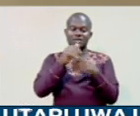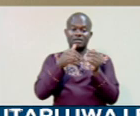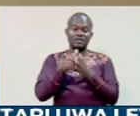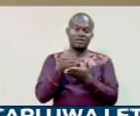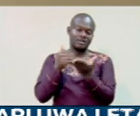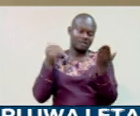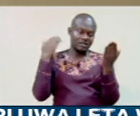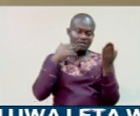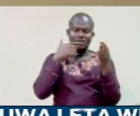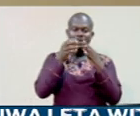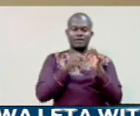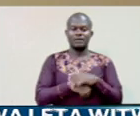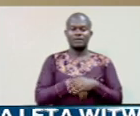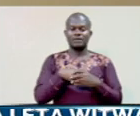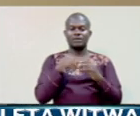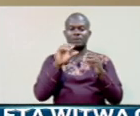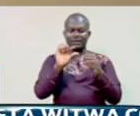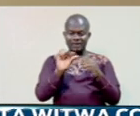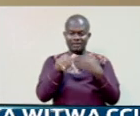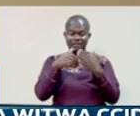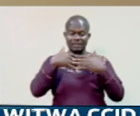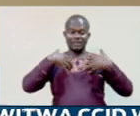hejuru twavuze zifite ikibazo. Muri make izo nyamaswa